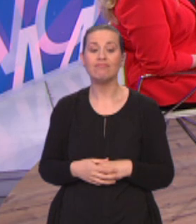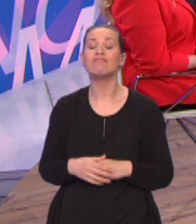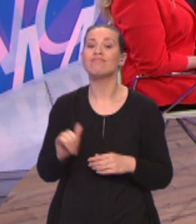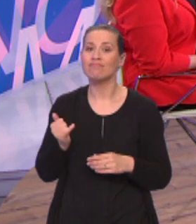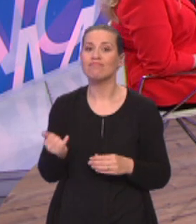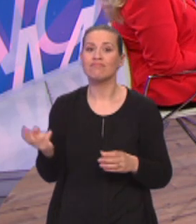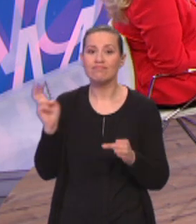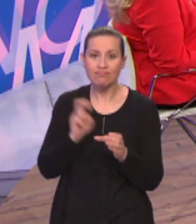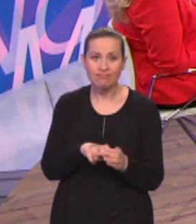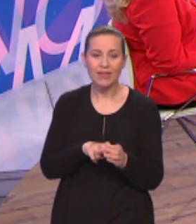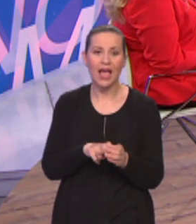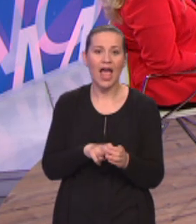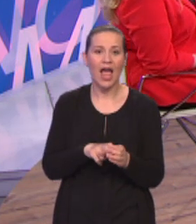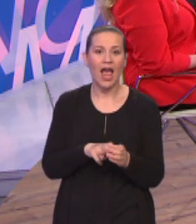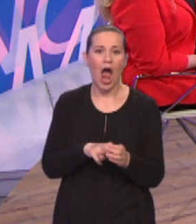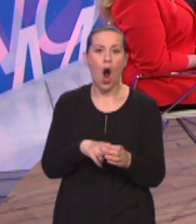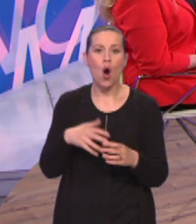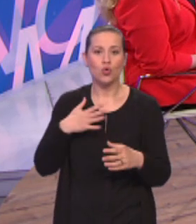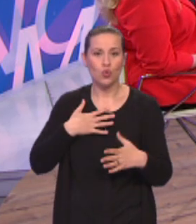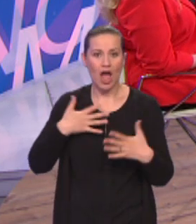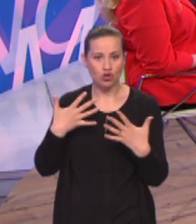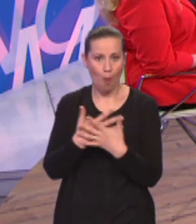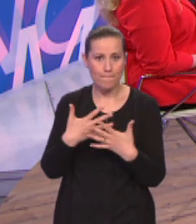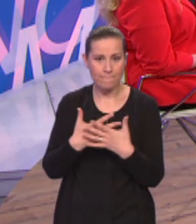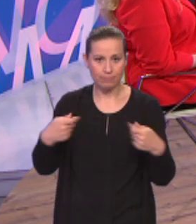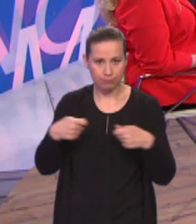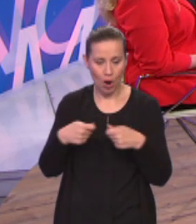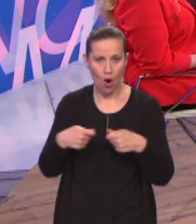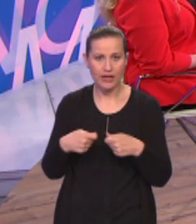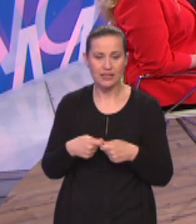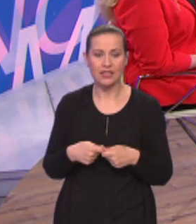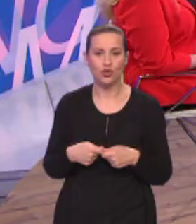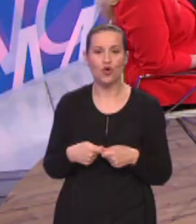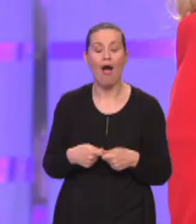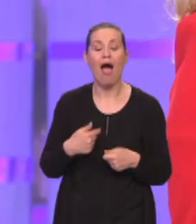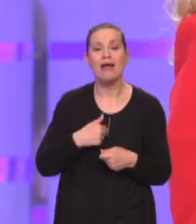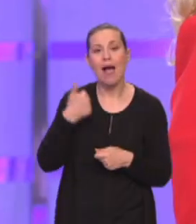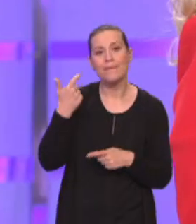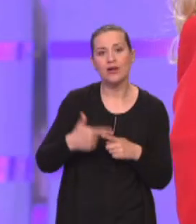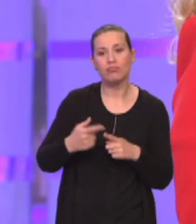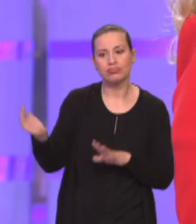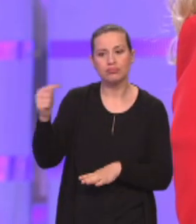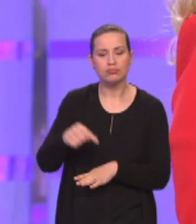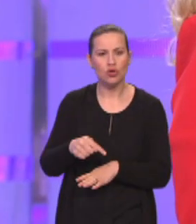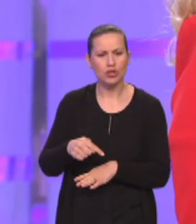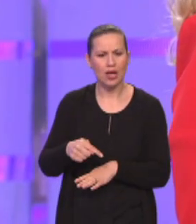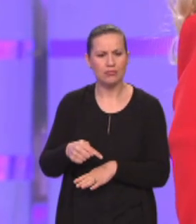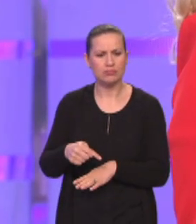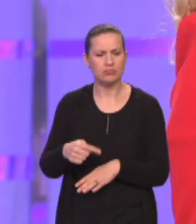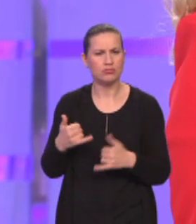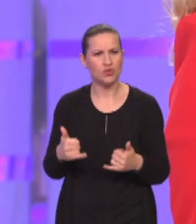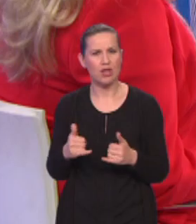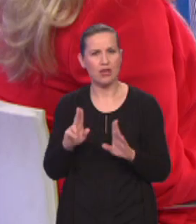upleli su, uletili su upravo tako u tu mrežu i mene spleli da kad sam prvi put došla, koliko ima to sada?